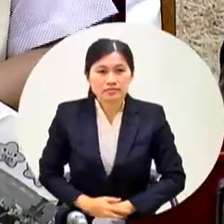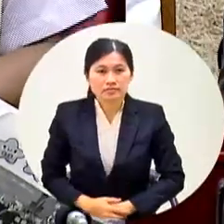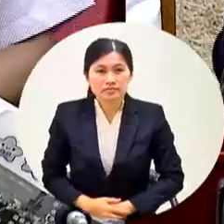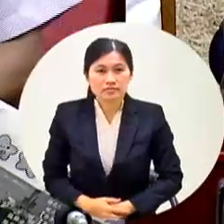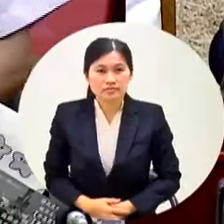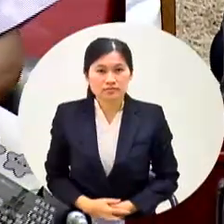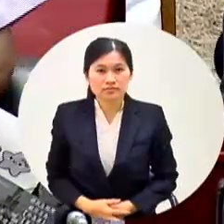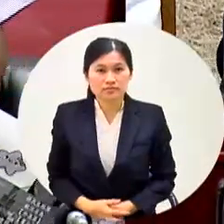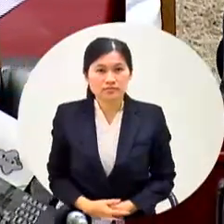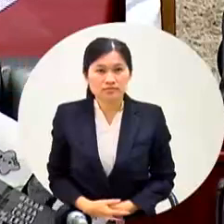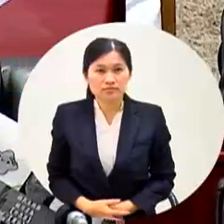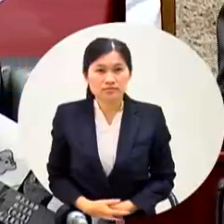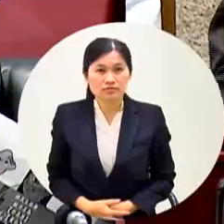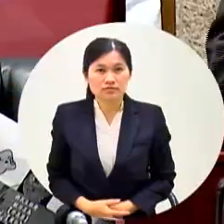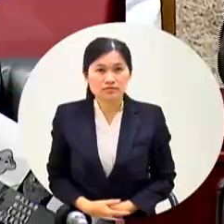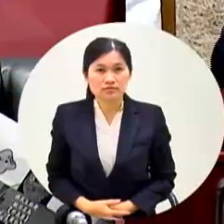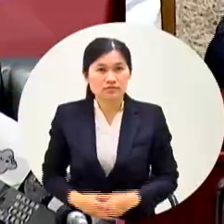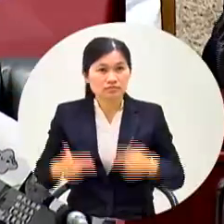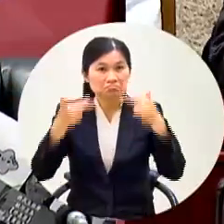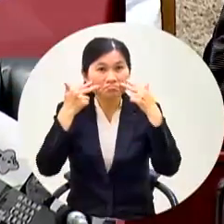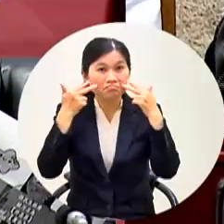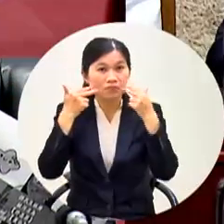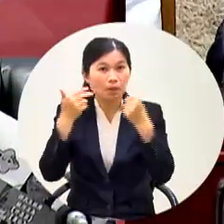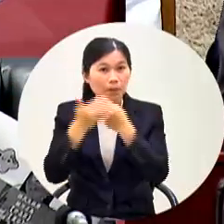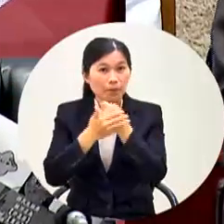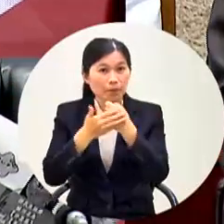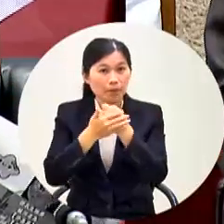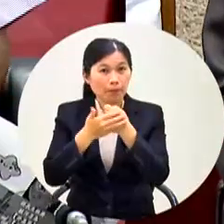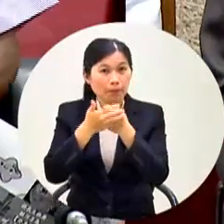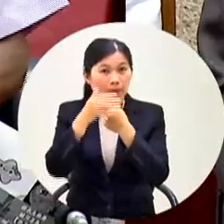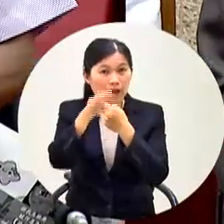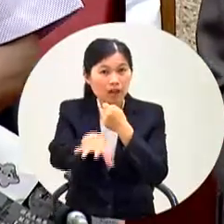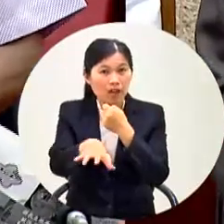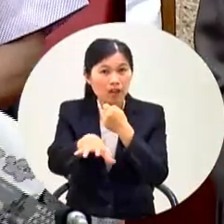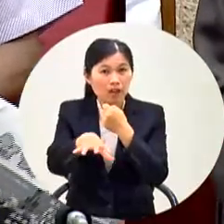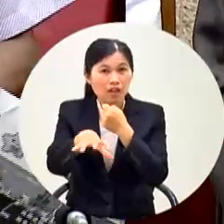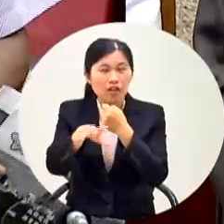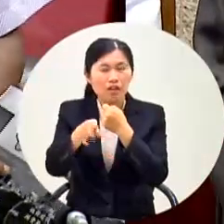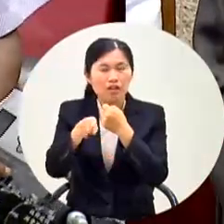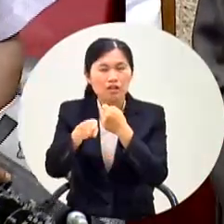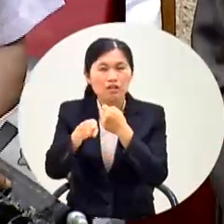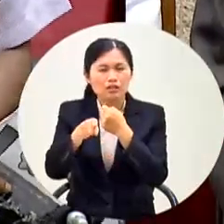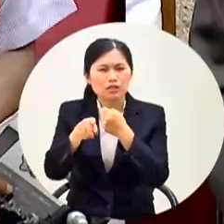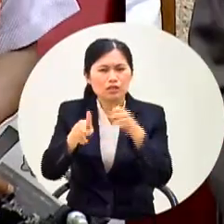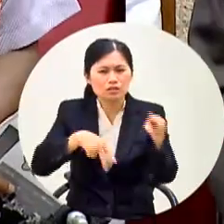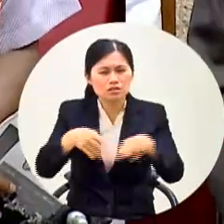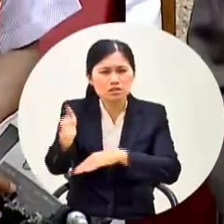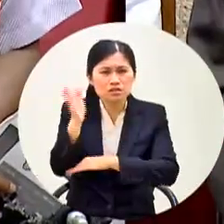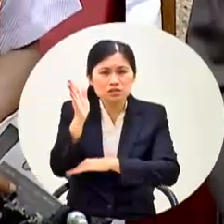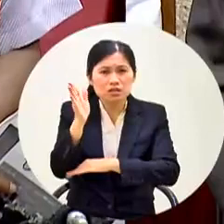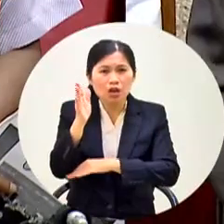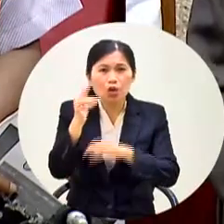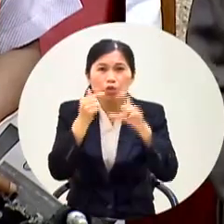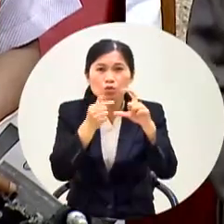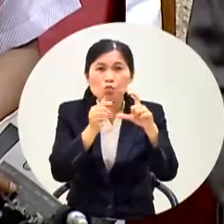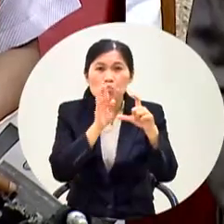它是原住民的保留地，但是它的行政区属于六桂区，